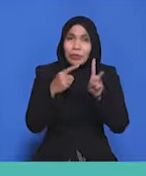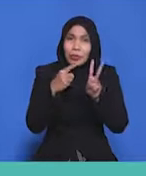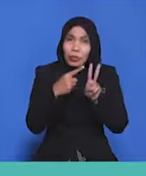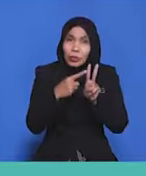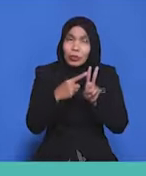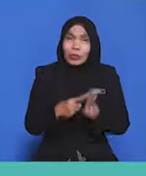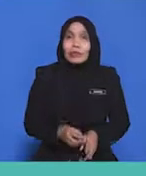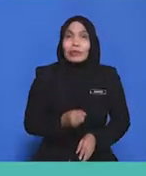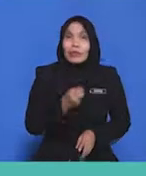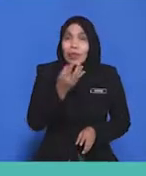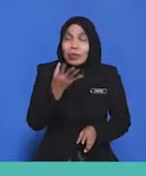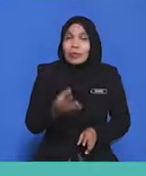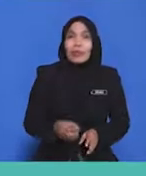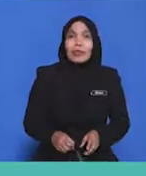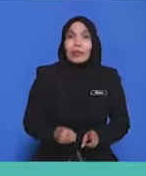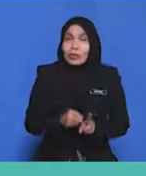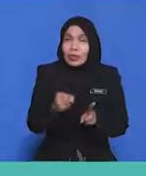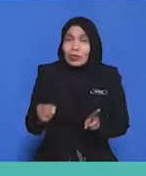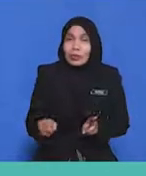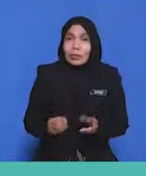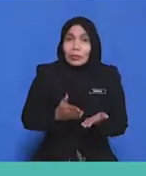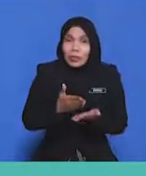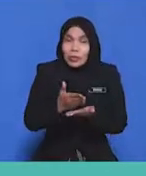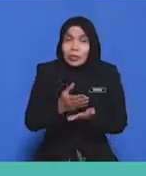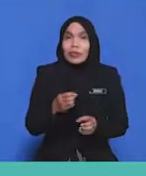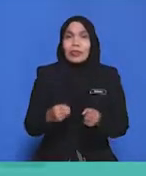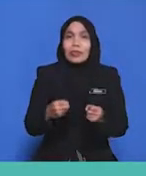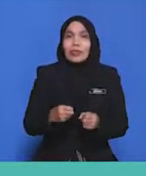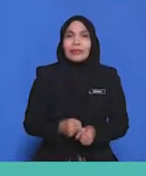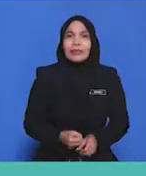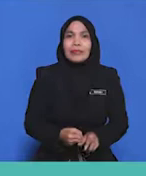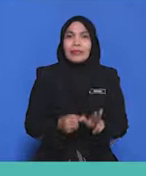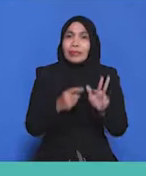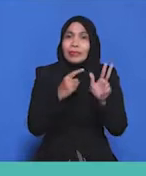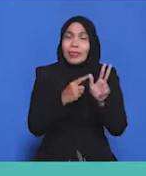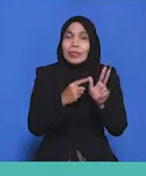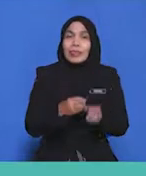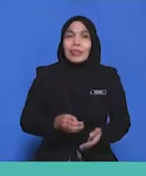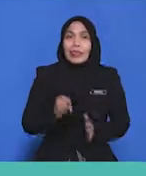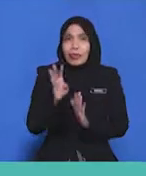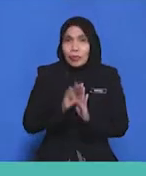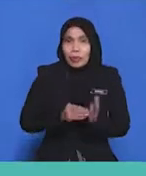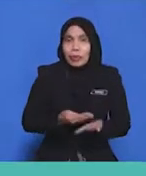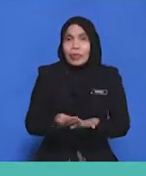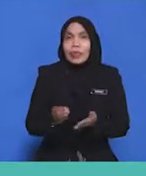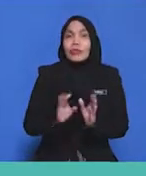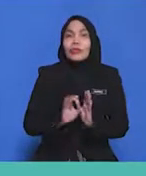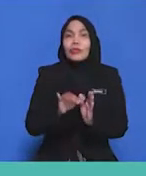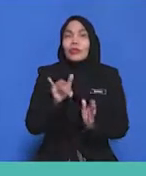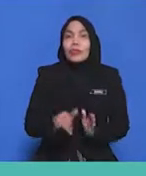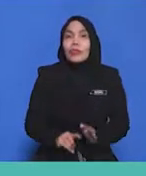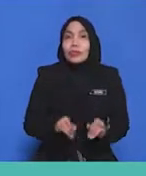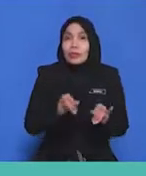mentakrifkan sosialisasi menerusi sukan dan memberikan contoh yang sesuai bagi